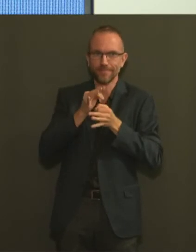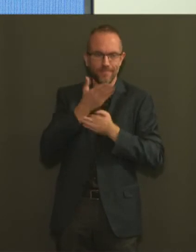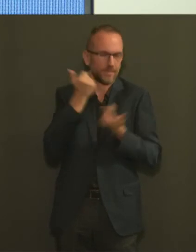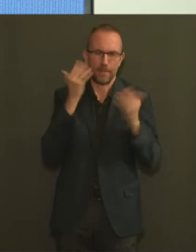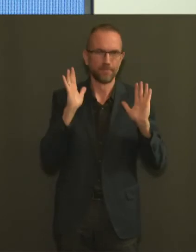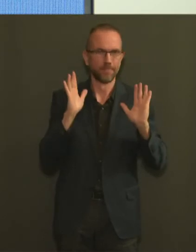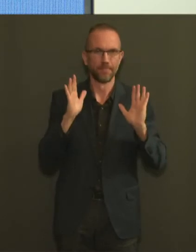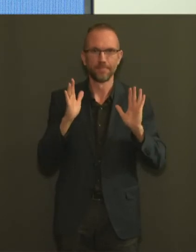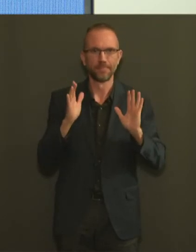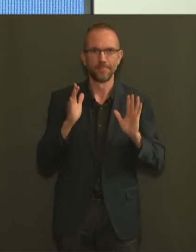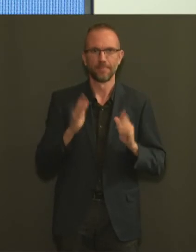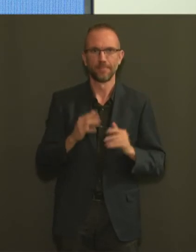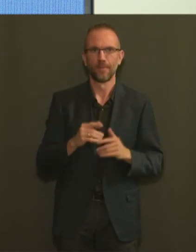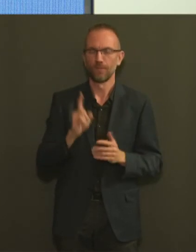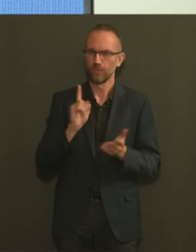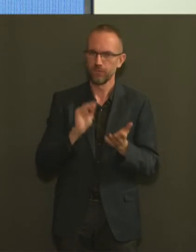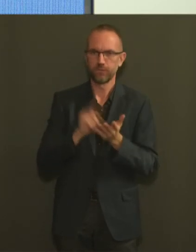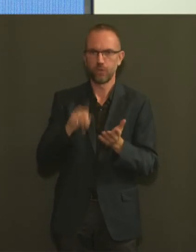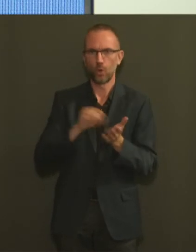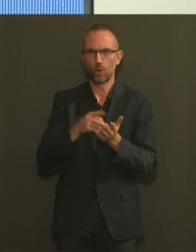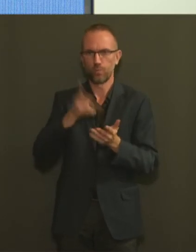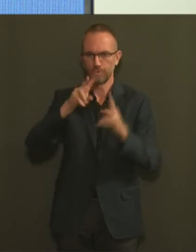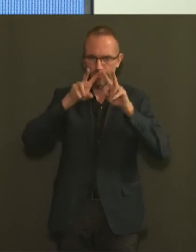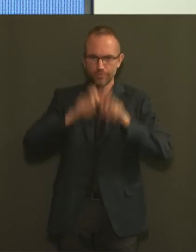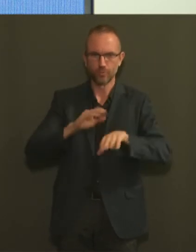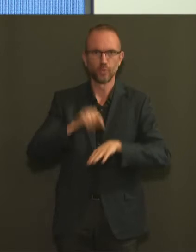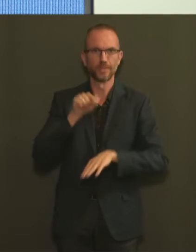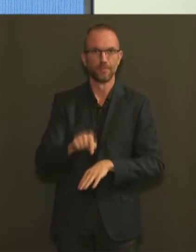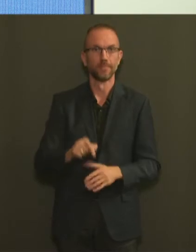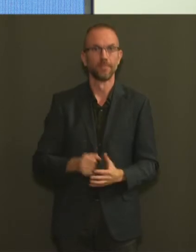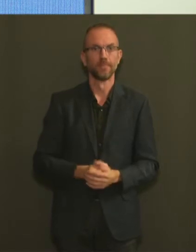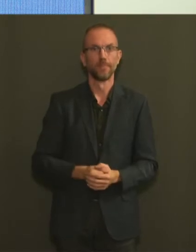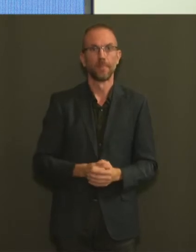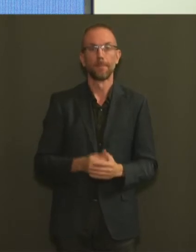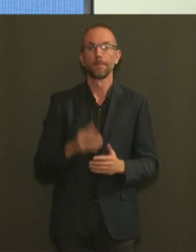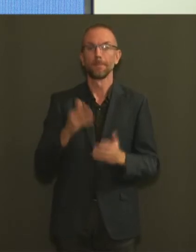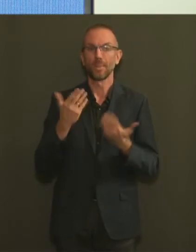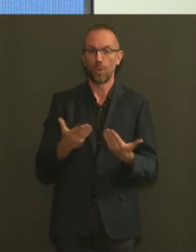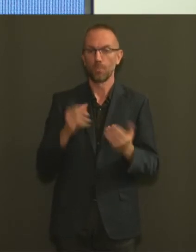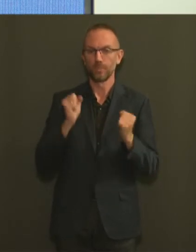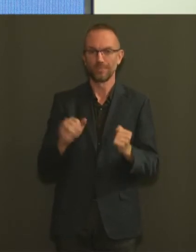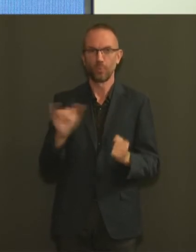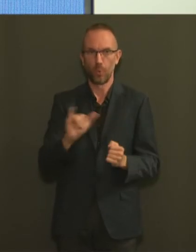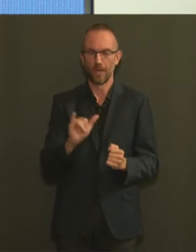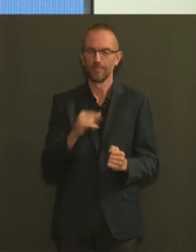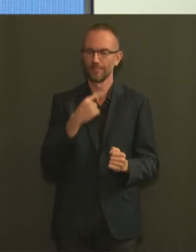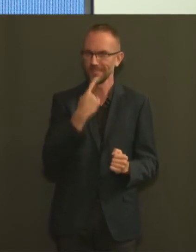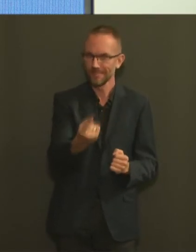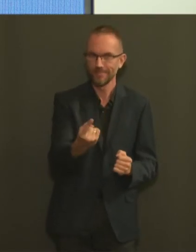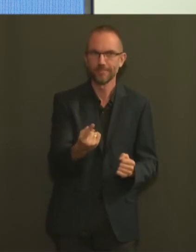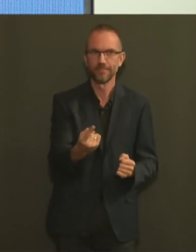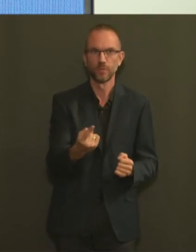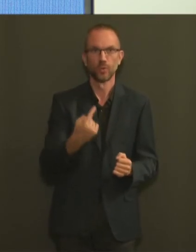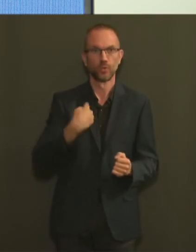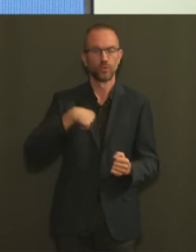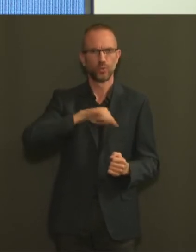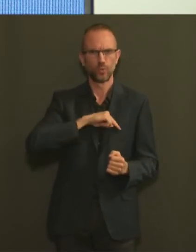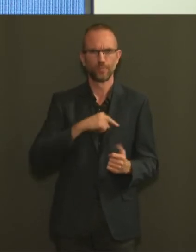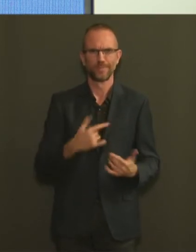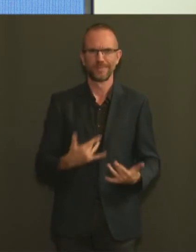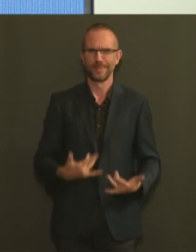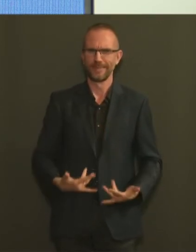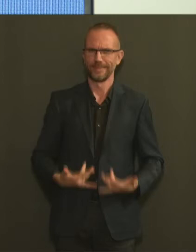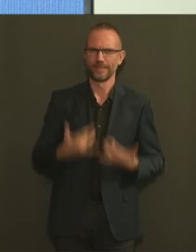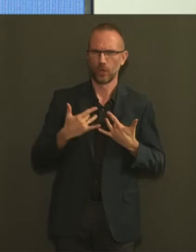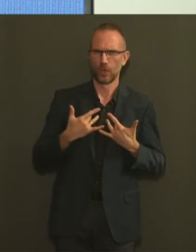actuellement ce que l'on peut dire c'est que l'on estime que les personnes sont sans doute moins infectant